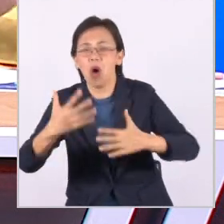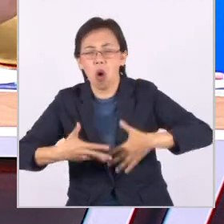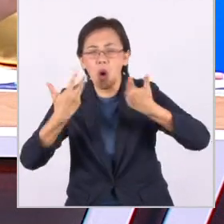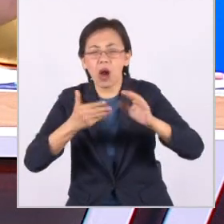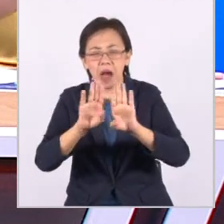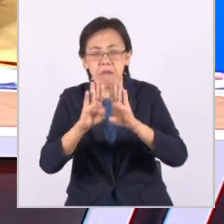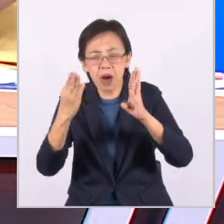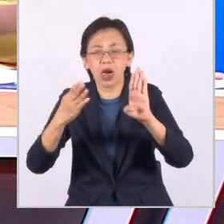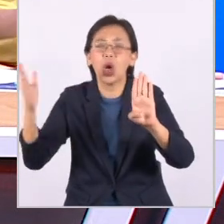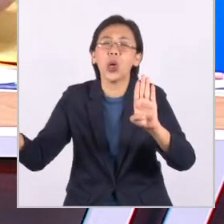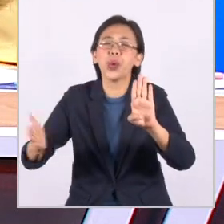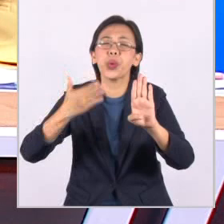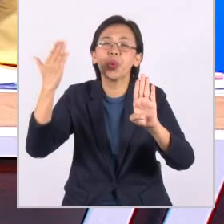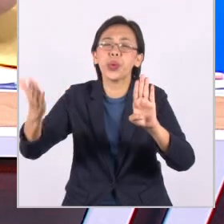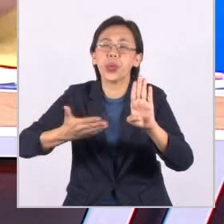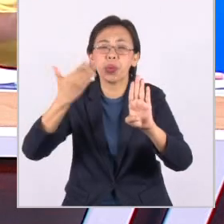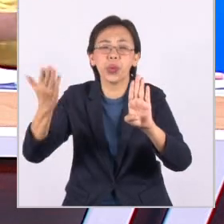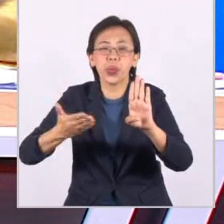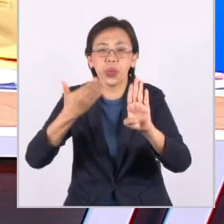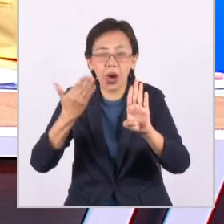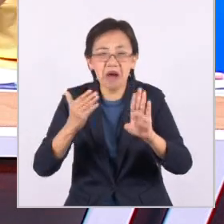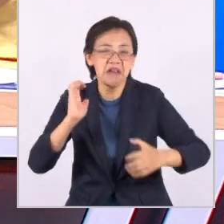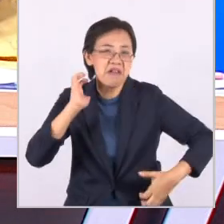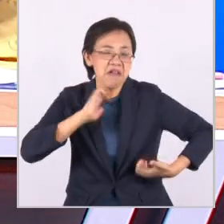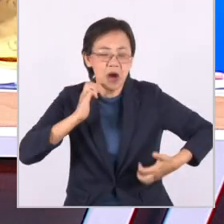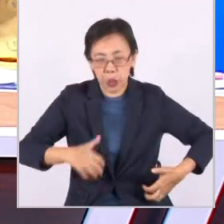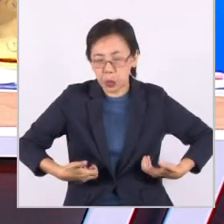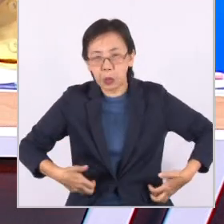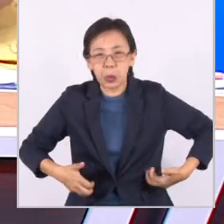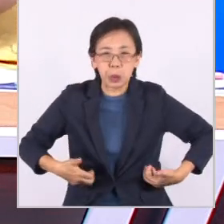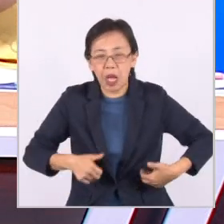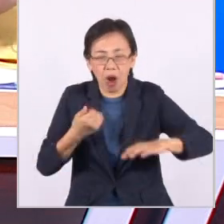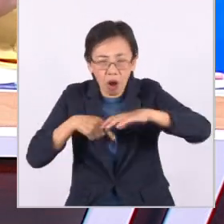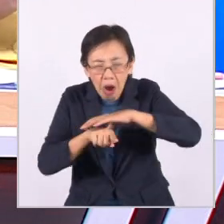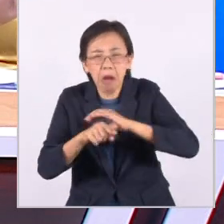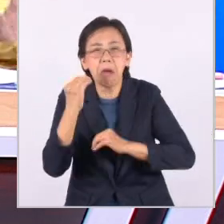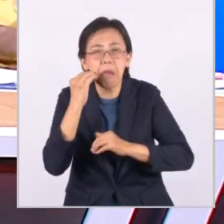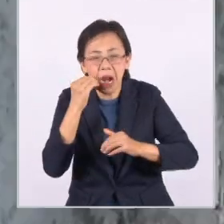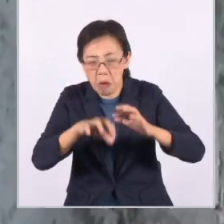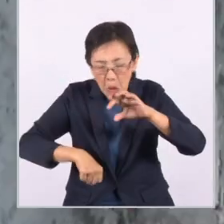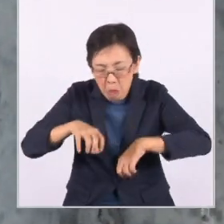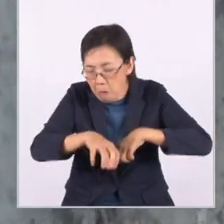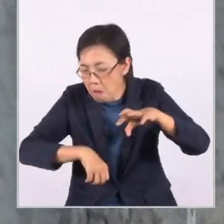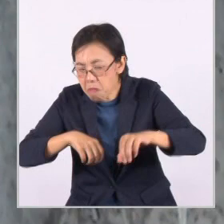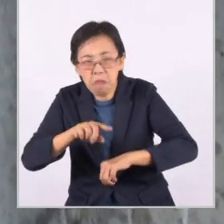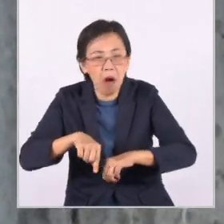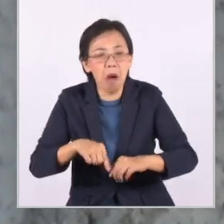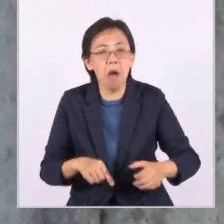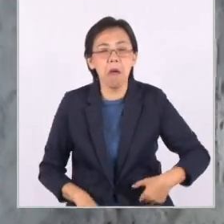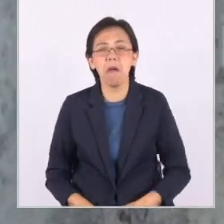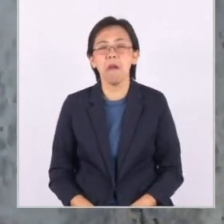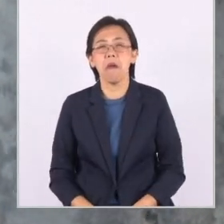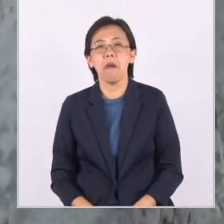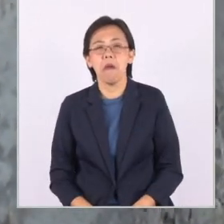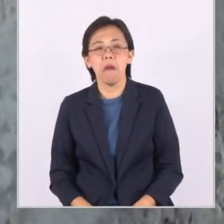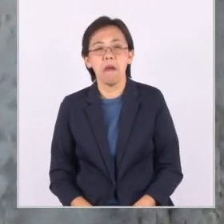าศกันแบบนั้นนะคะกลายเป็นว่าลิงแสมเข้ามาในบ้านนะคะโอ้โห อันนี้ก็แสบเหมือนกัน แสบเลยค่ะมาบุ